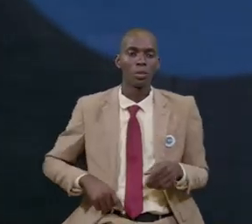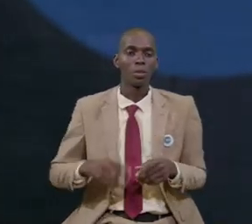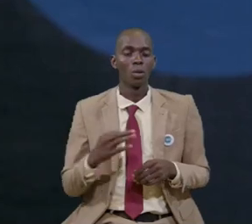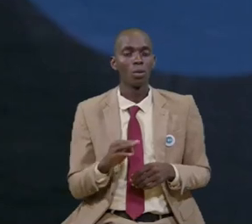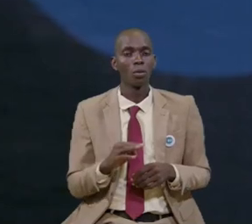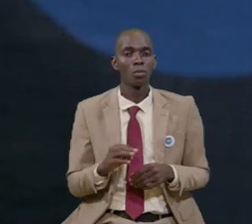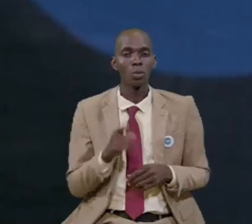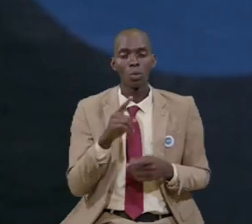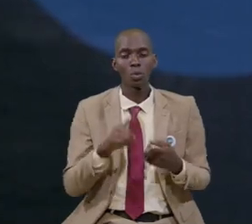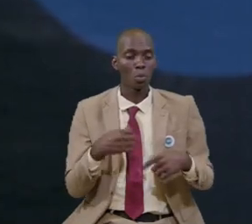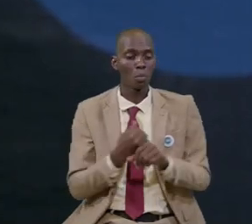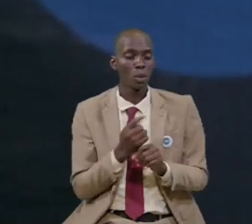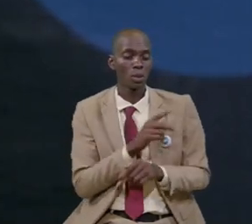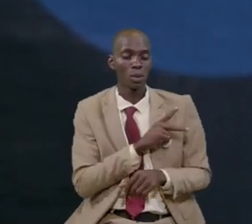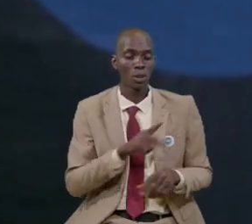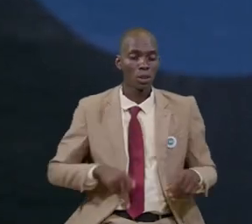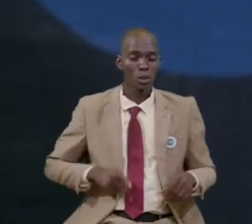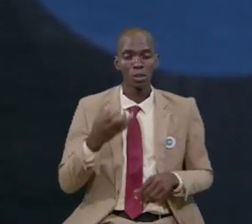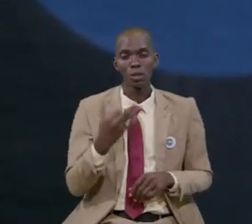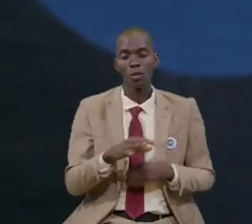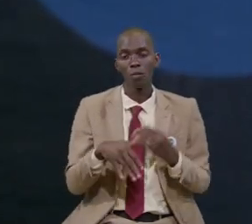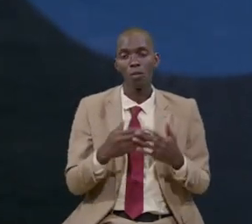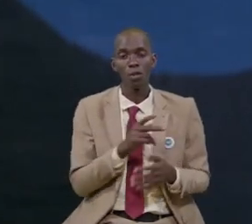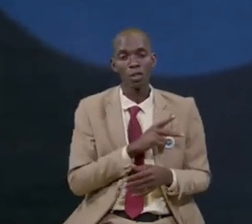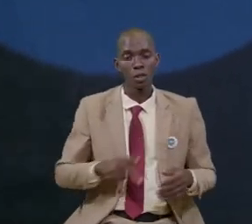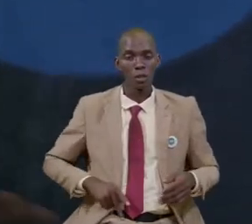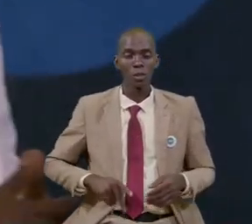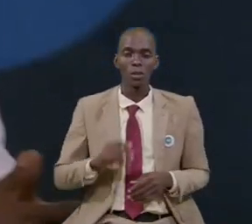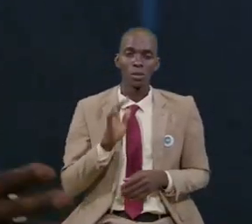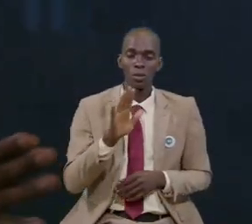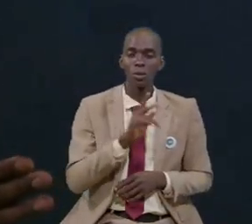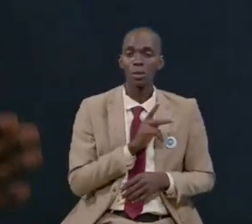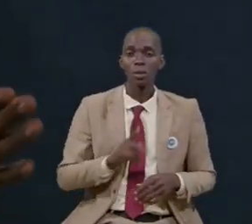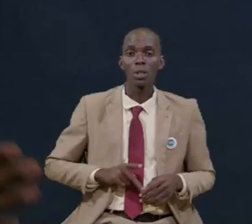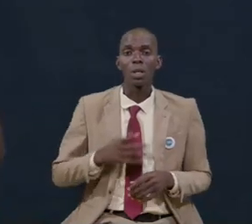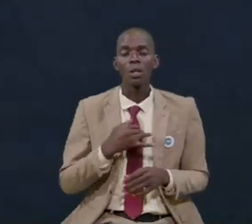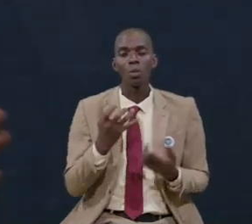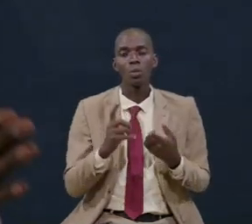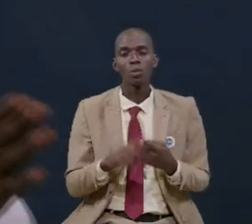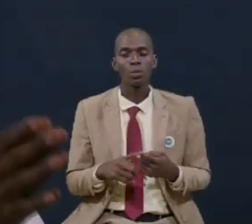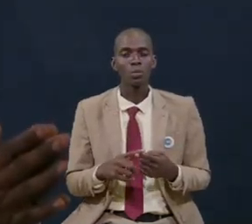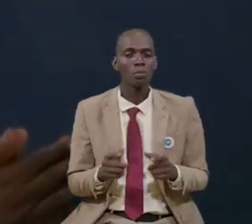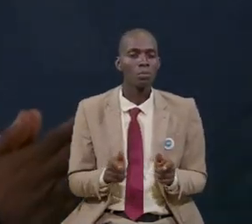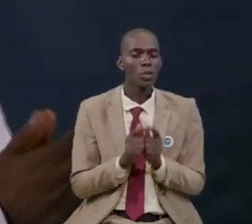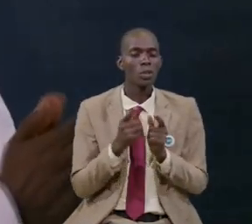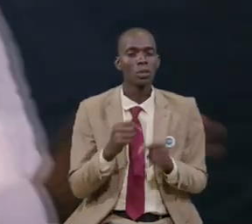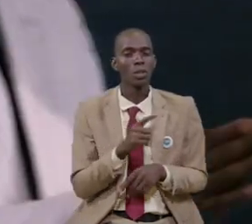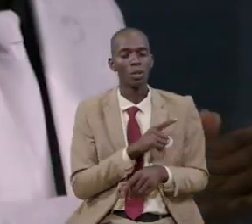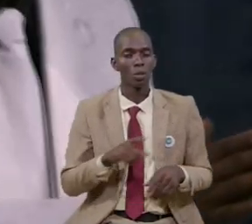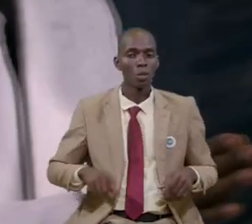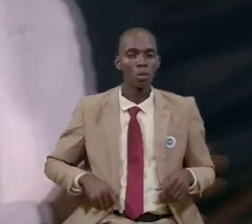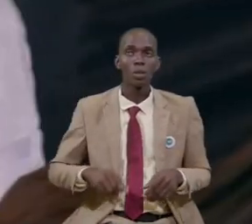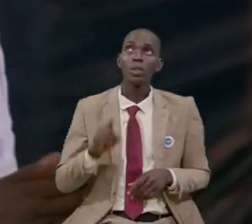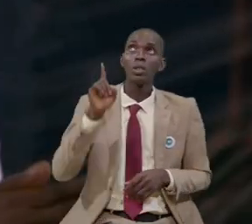vouloir voir le Seigneur qui est le Seigneur qui sauve du péché. Vous allez vouloir rencontrer le Seigneur. Il vous aime